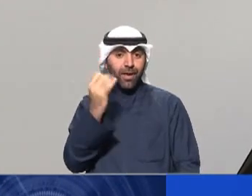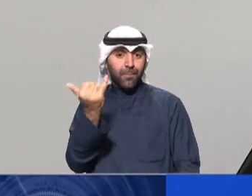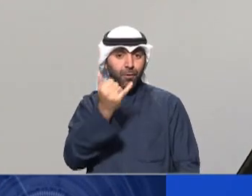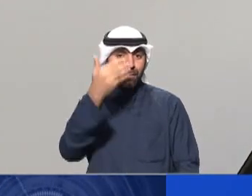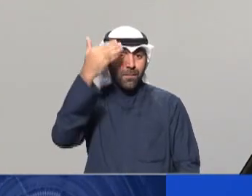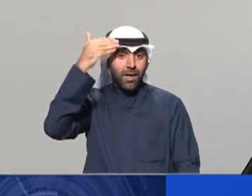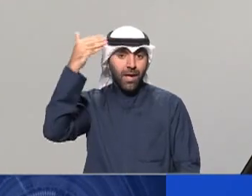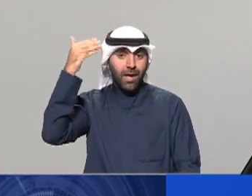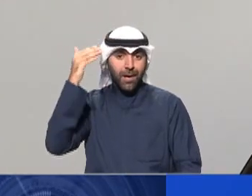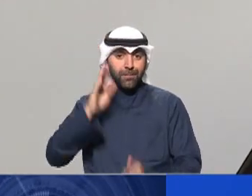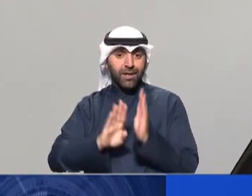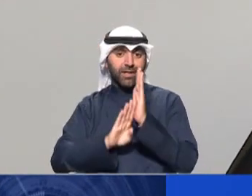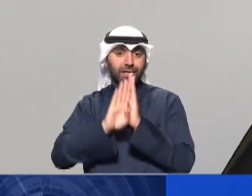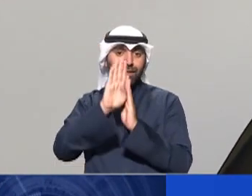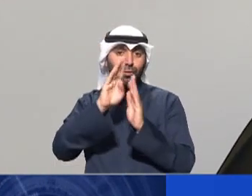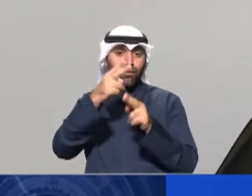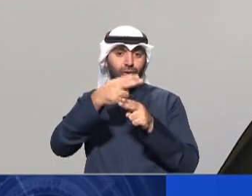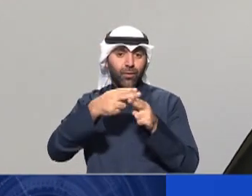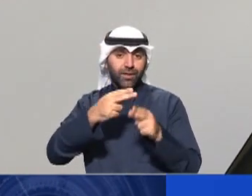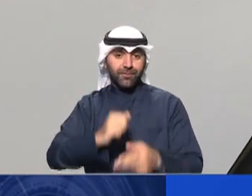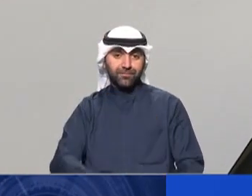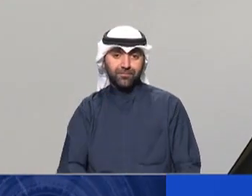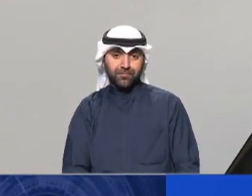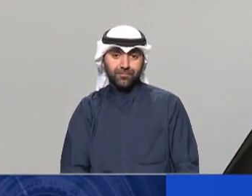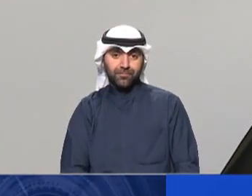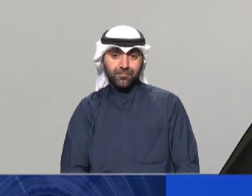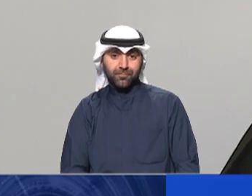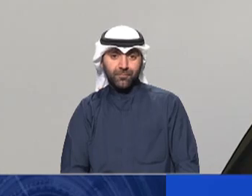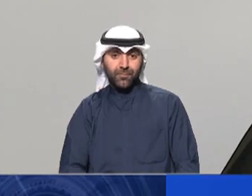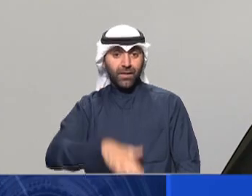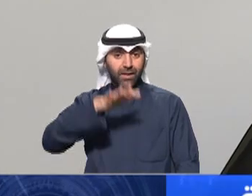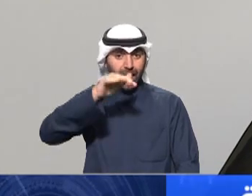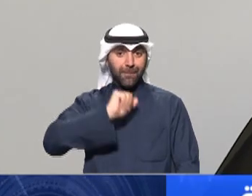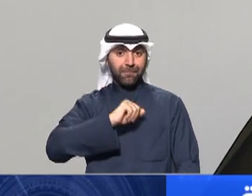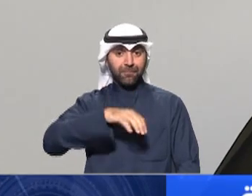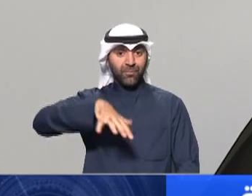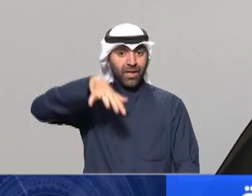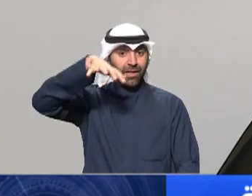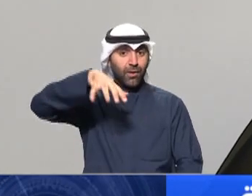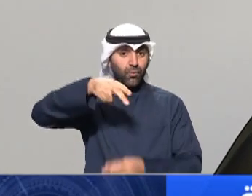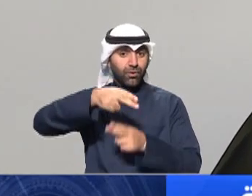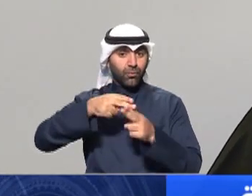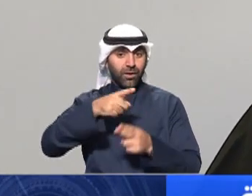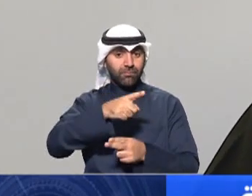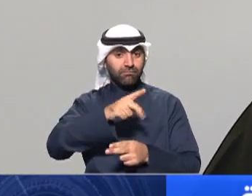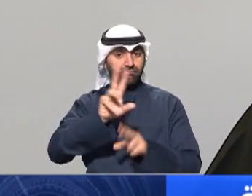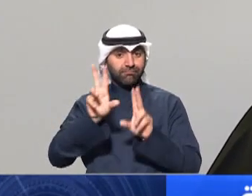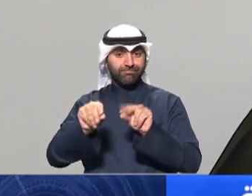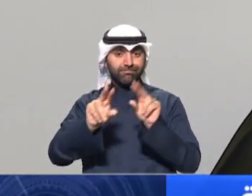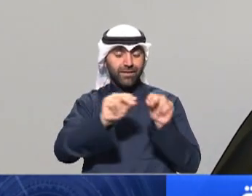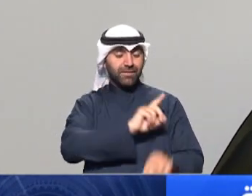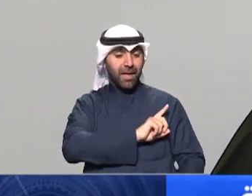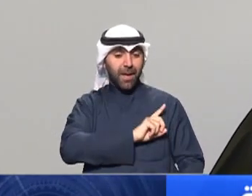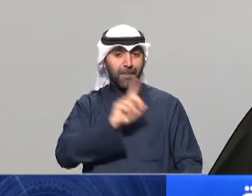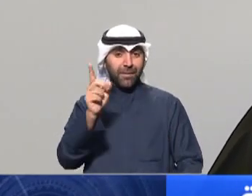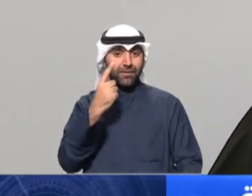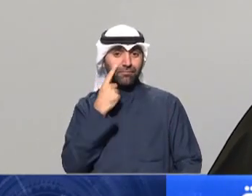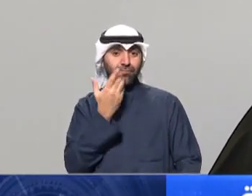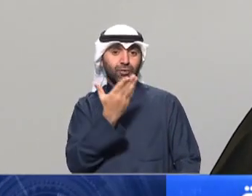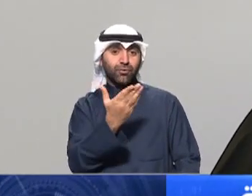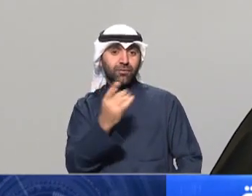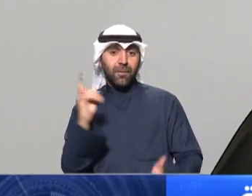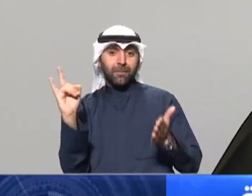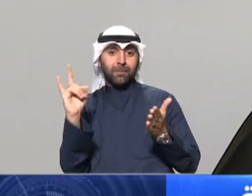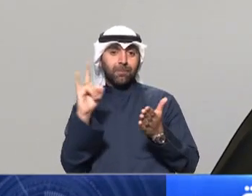قرارات مثل ما ذكرت في التقرير، قرارات شجاعة، منها إغلاق المطار، منها تعطيل